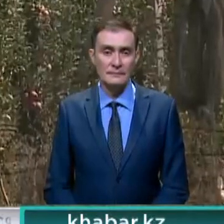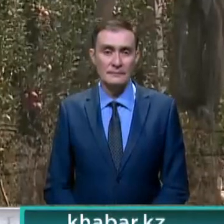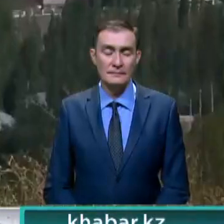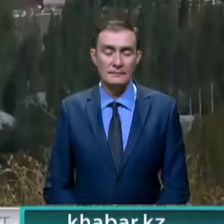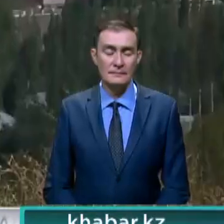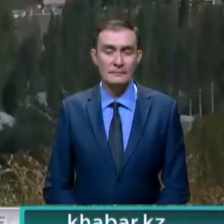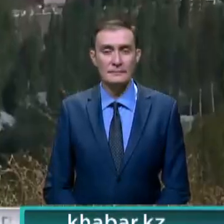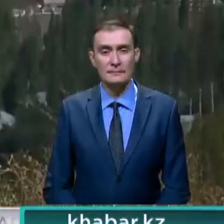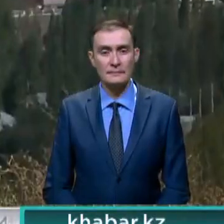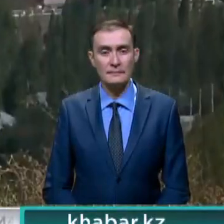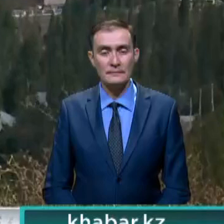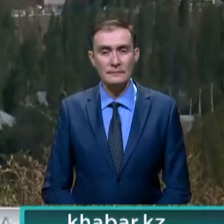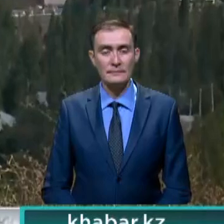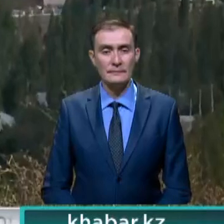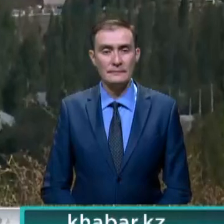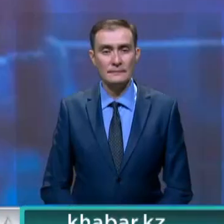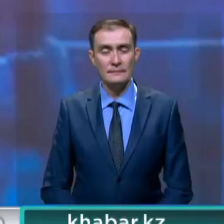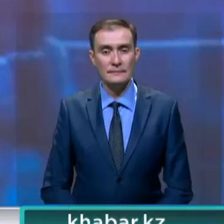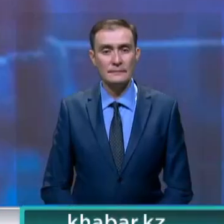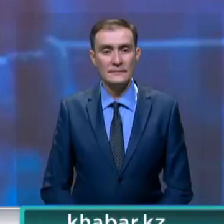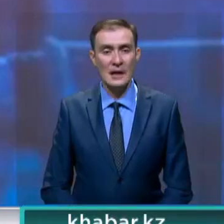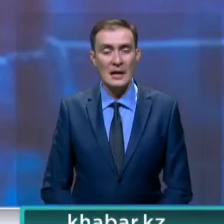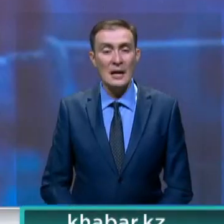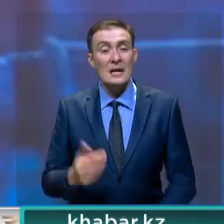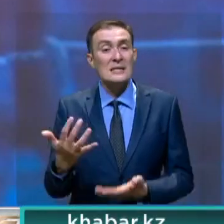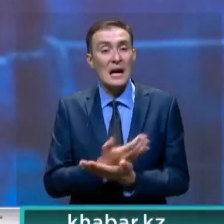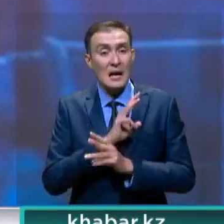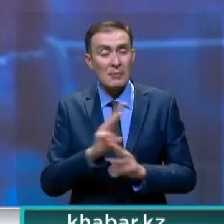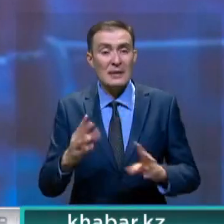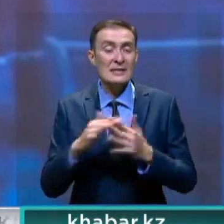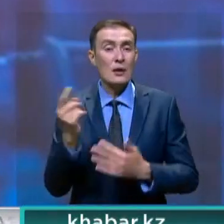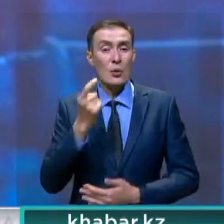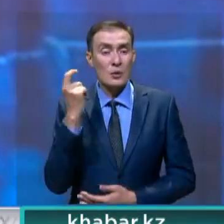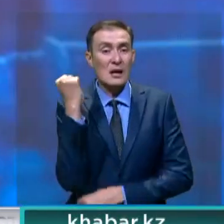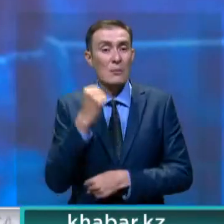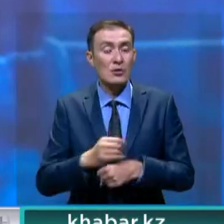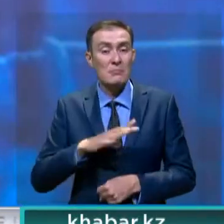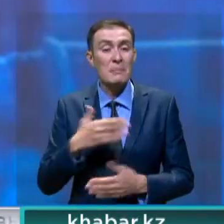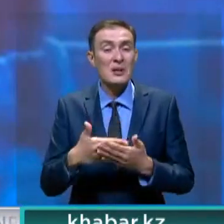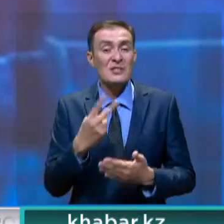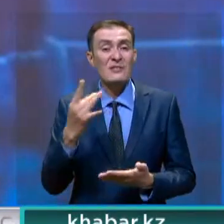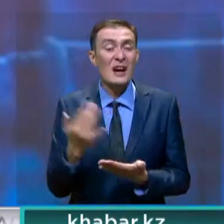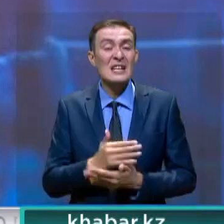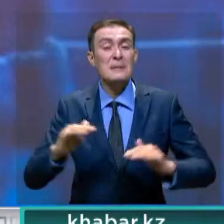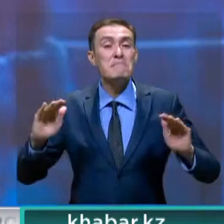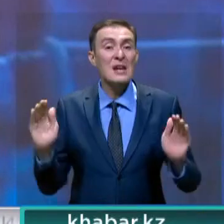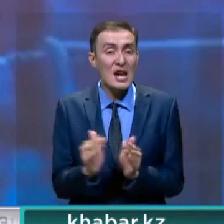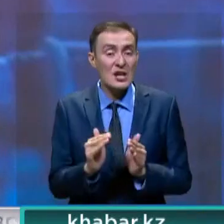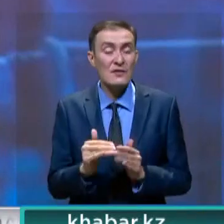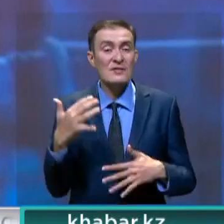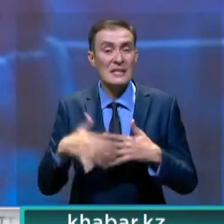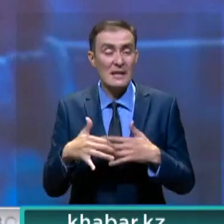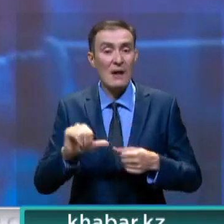Бекмуратов, Туркестанская область. Итоги дня. А между тем, заработок сельхозработников оказался почти вдвое меньше средней по